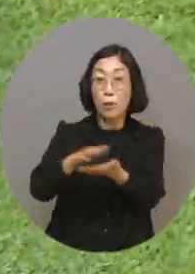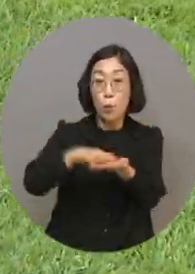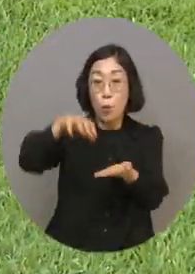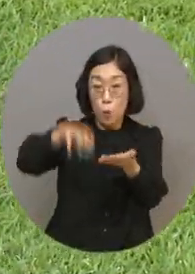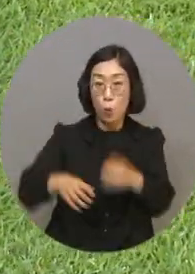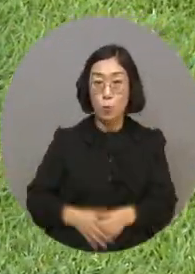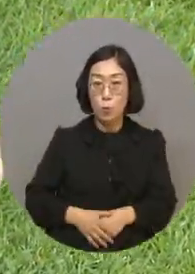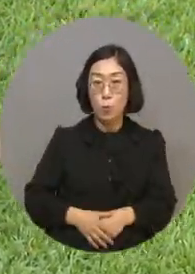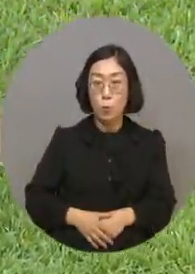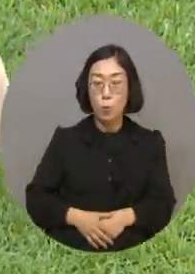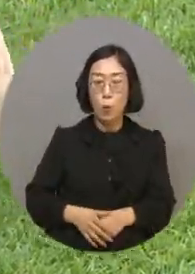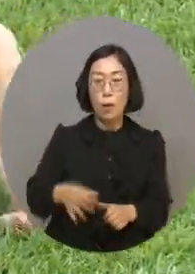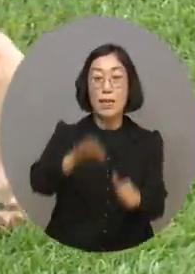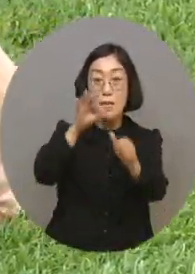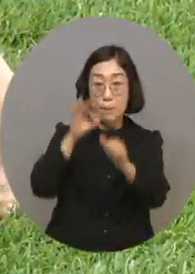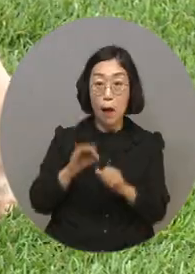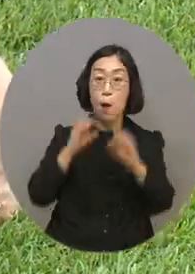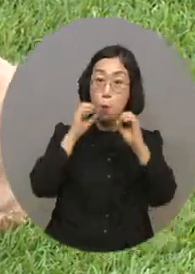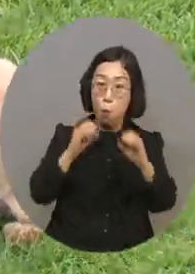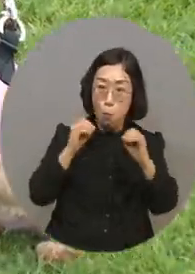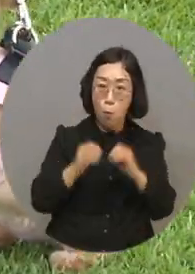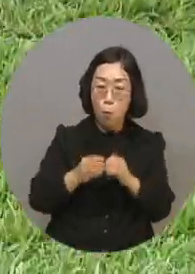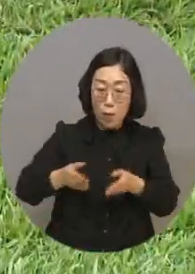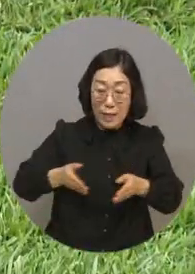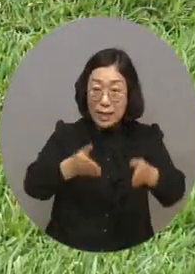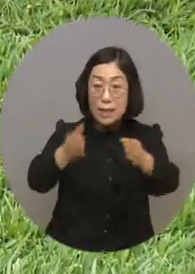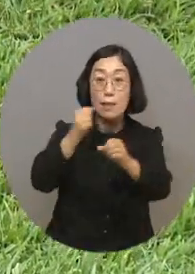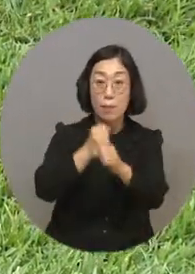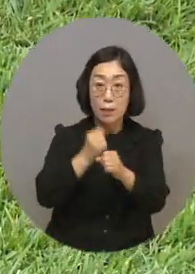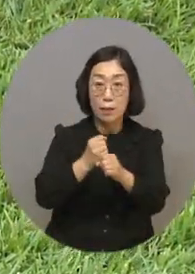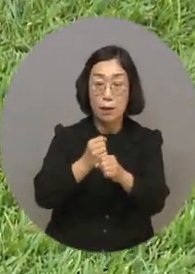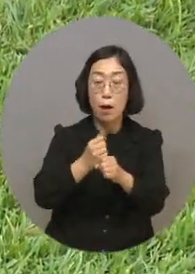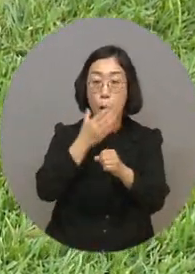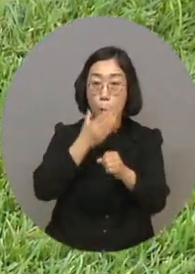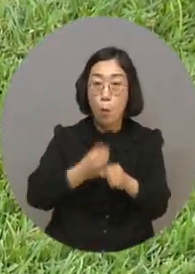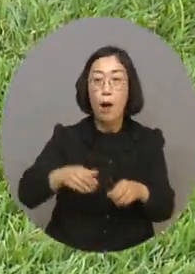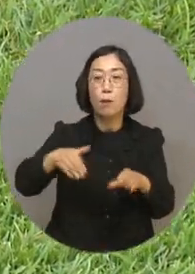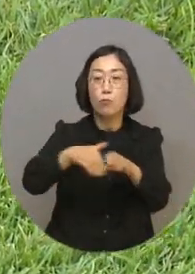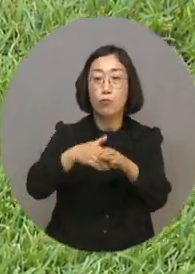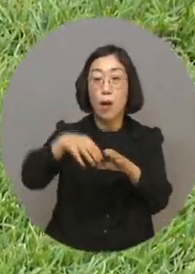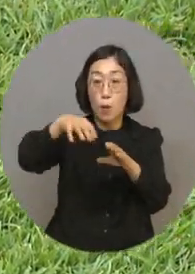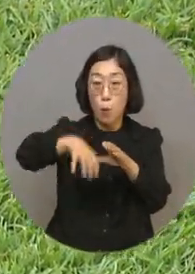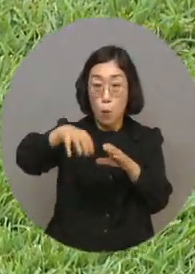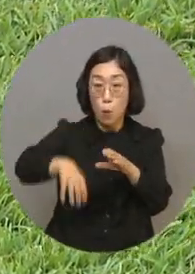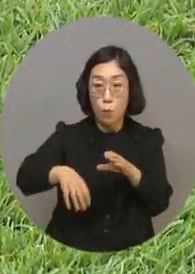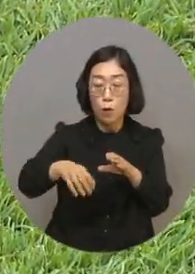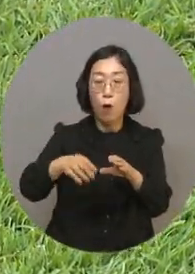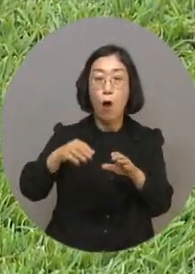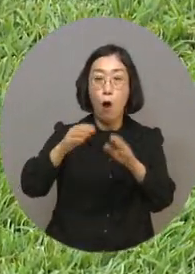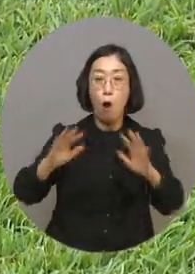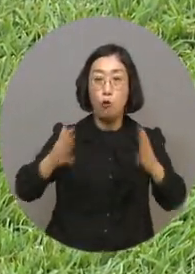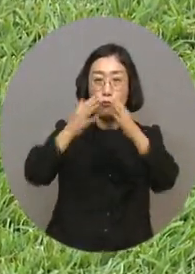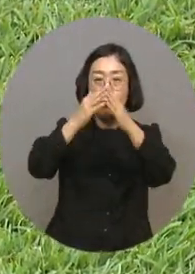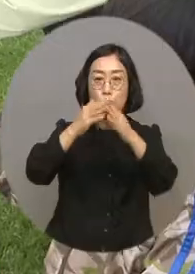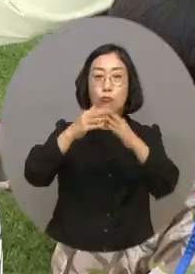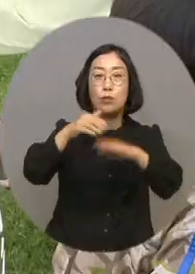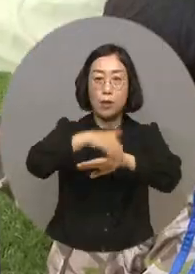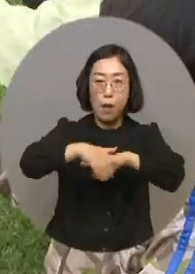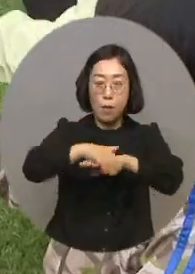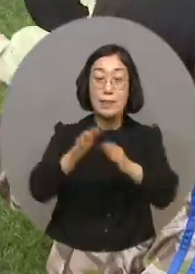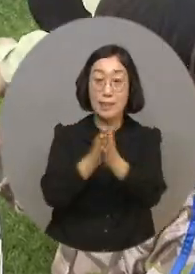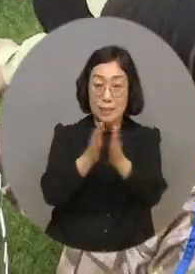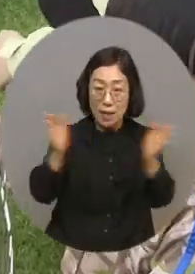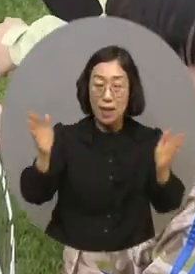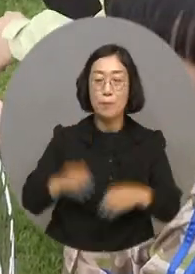입양 홍보실, 산책로 등을 갖춘 반려동물 복합 문화 공간을 위해 첫 발을 내디딜 계획입니다.